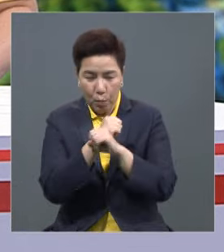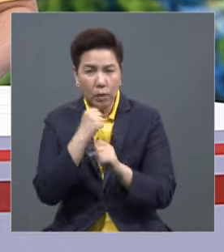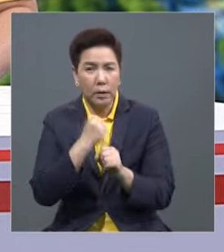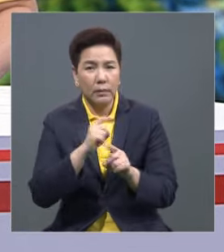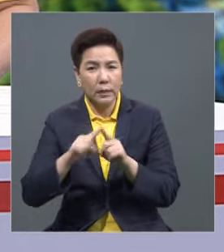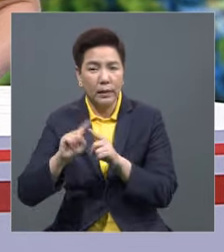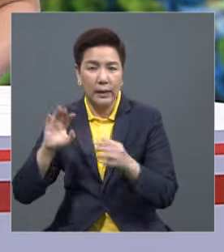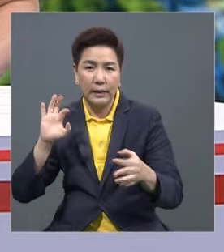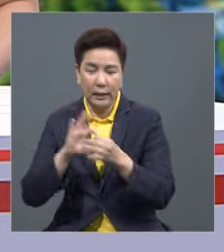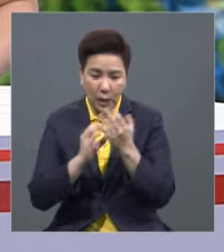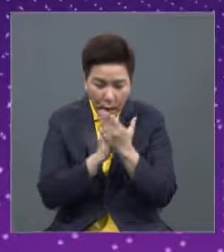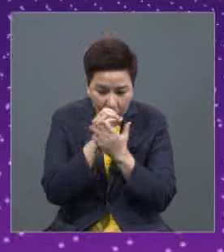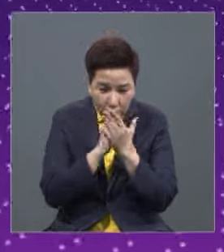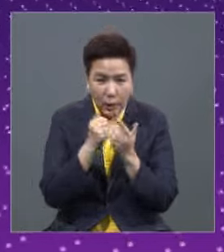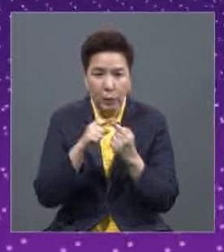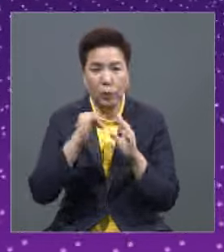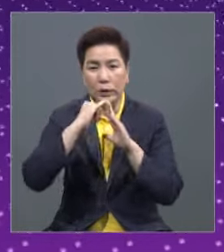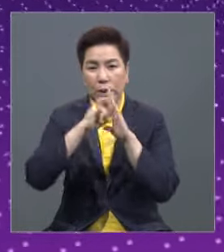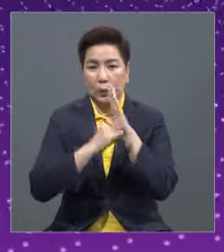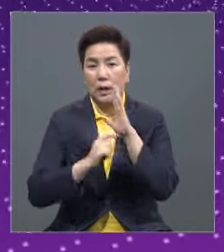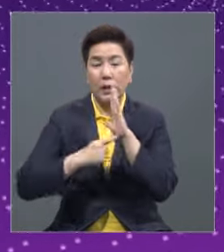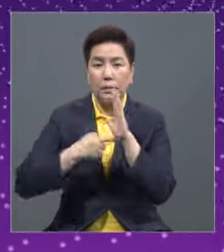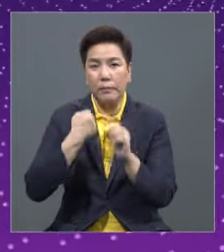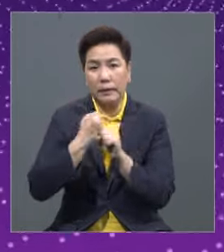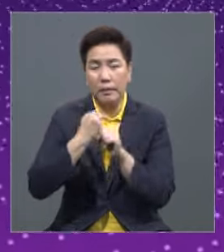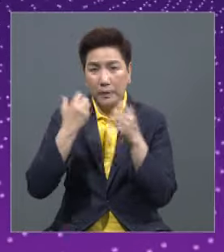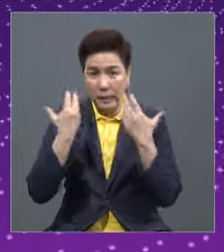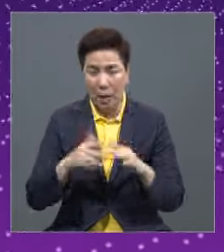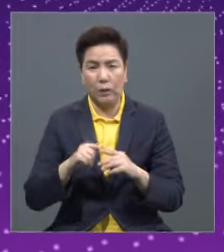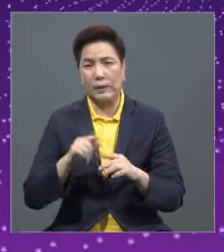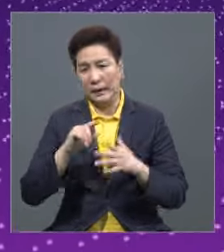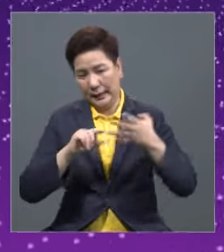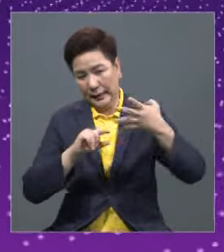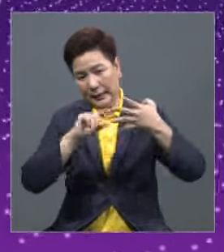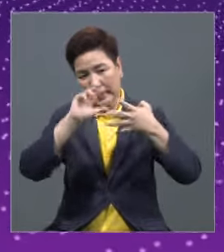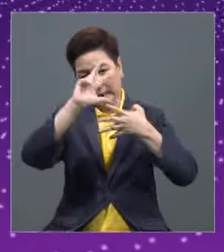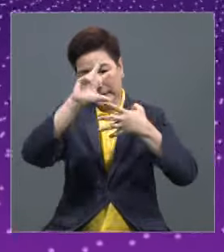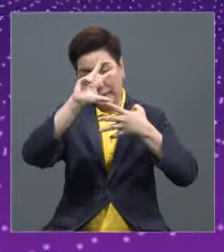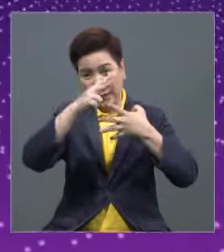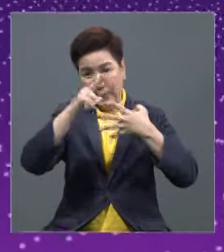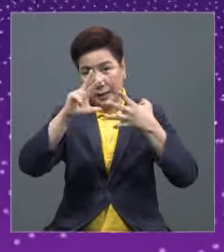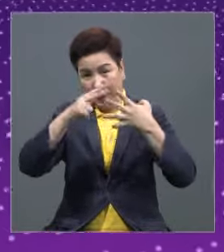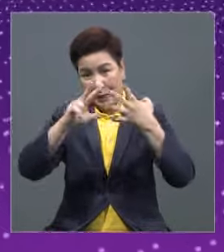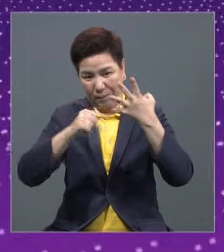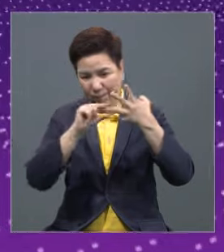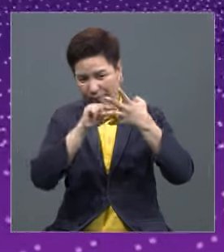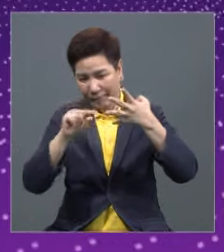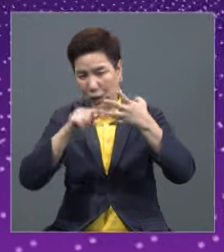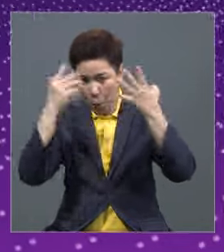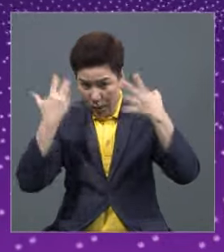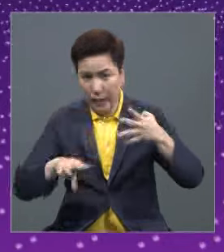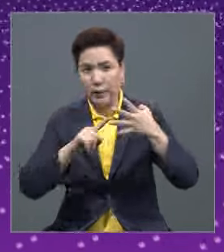ปรามยาเสพติดโดยเฉพาะในจังหวัดนำร่องให้หมดภายในไตรมาส 3นี้นะครับยืนยันรัฐบาลพร้อมดูแล